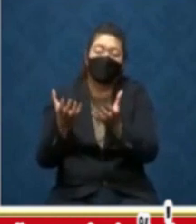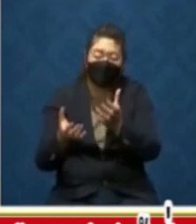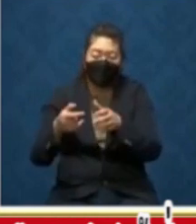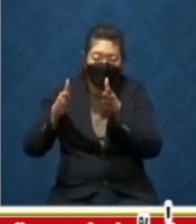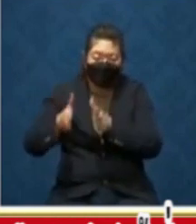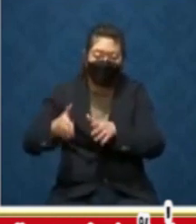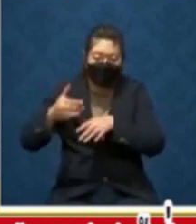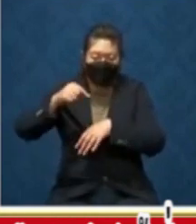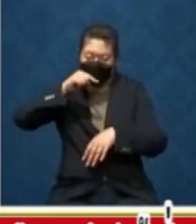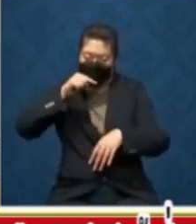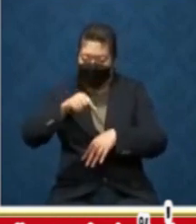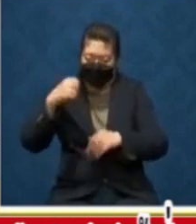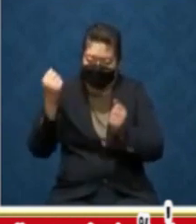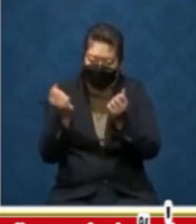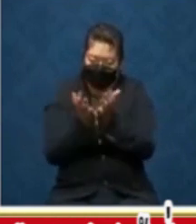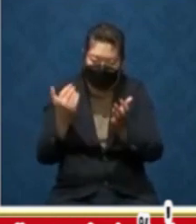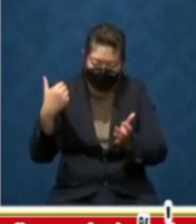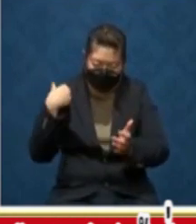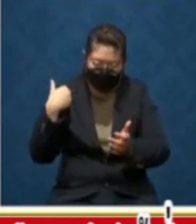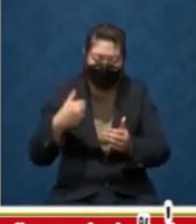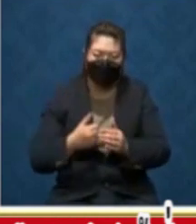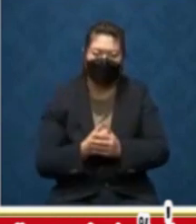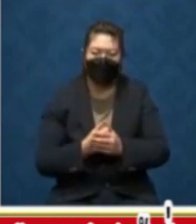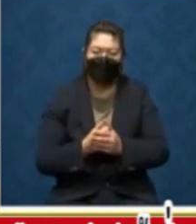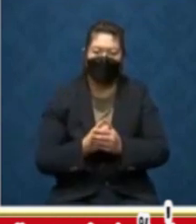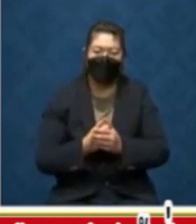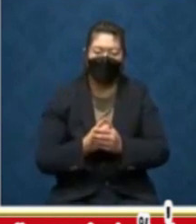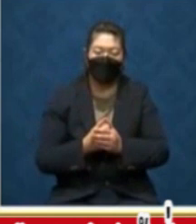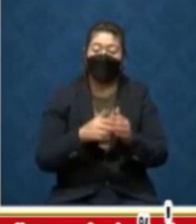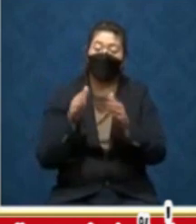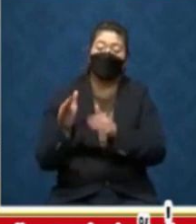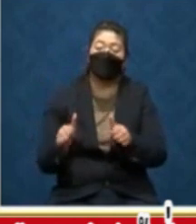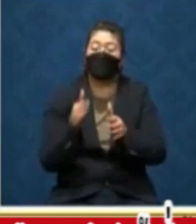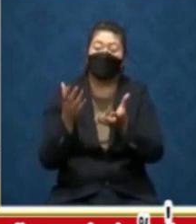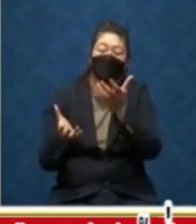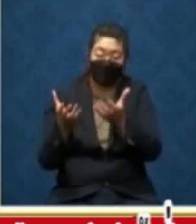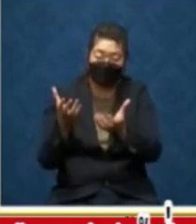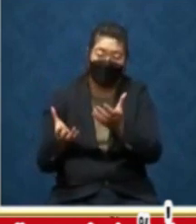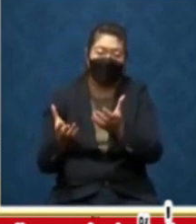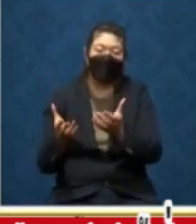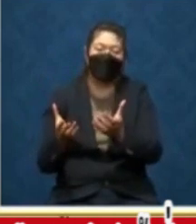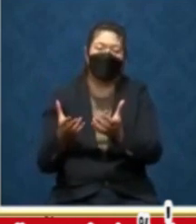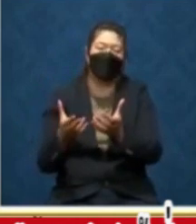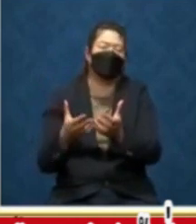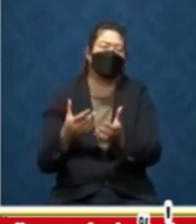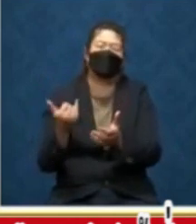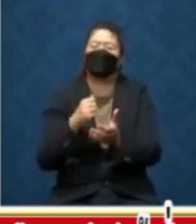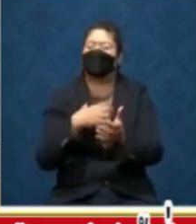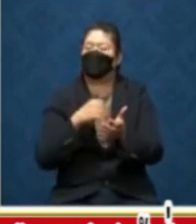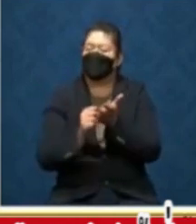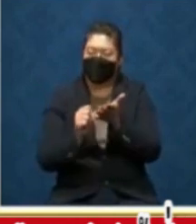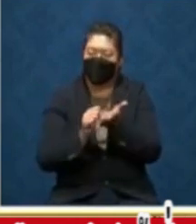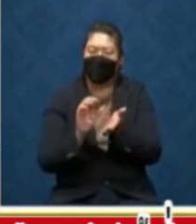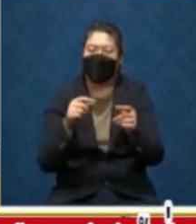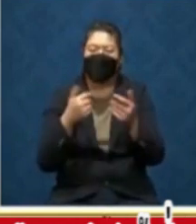เสียดทานทางการเมืองของรัฐบาลมันจึงเกิดกระบวนการที่อย่างเช่นวันนี้